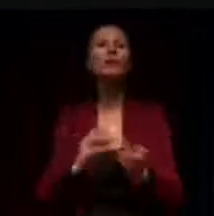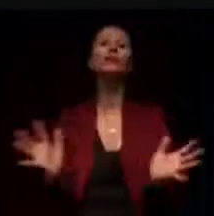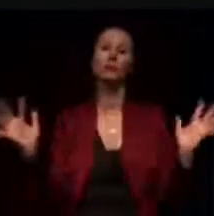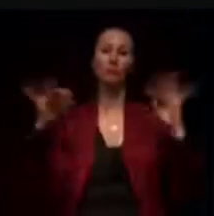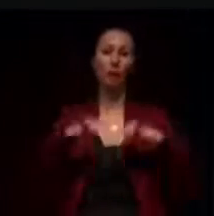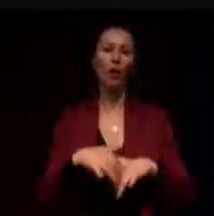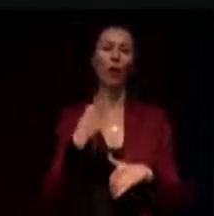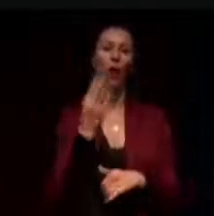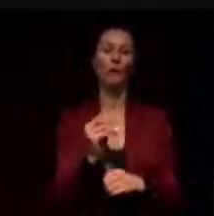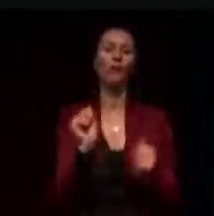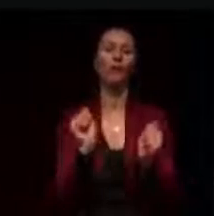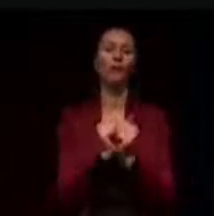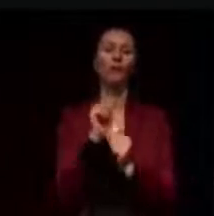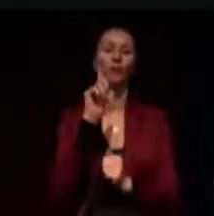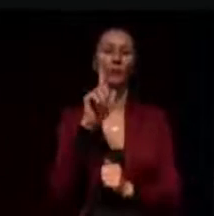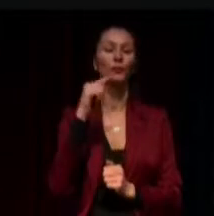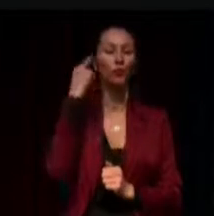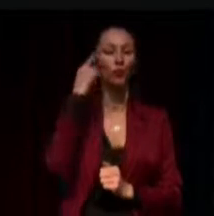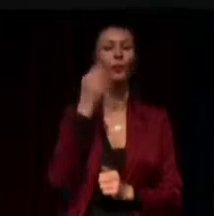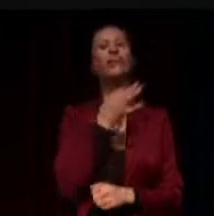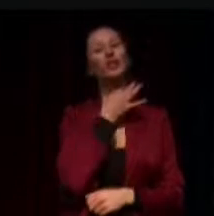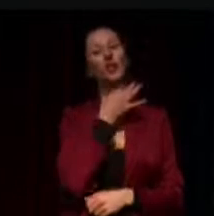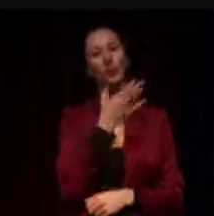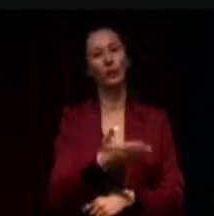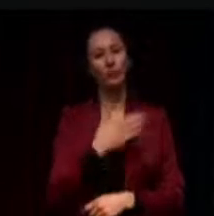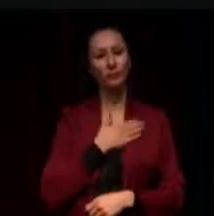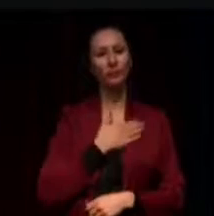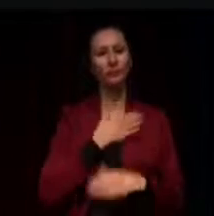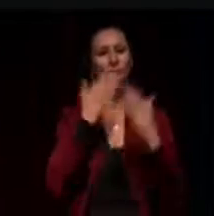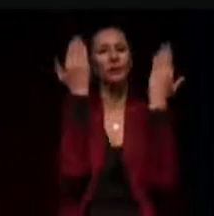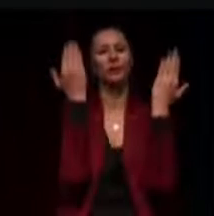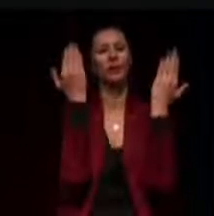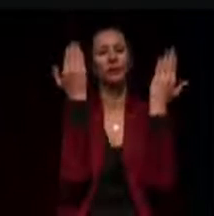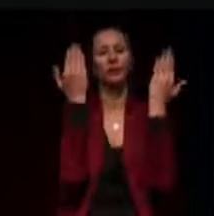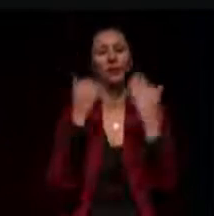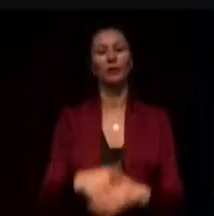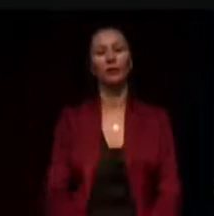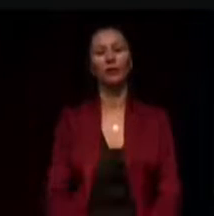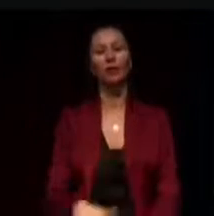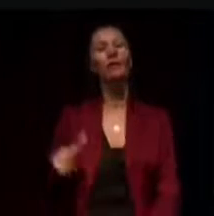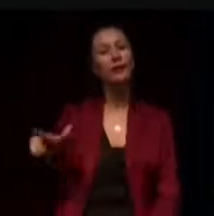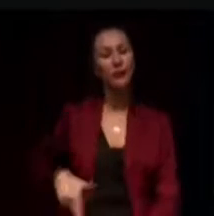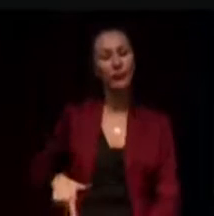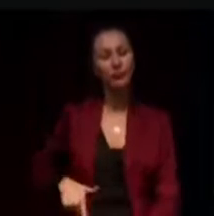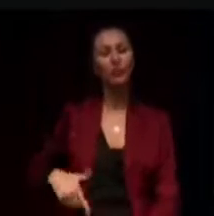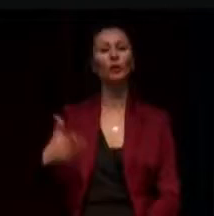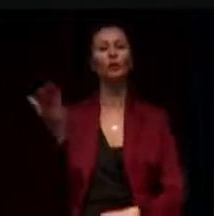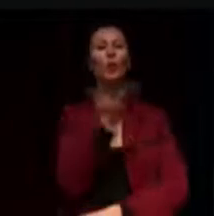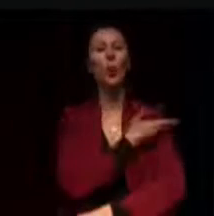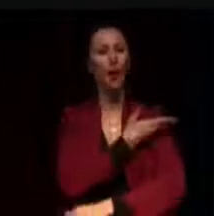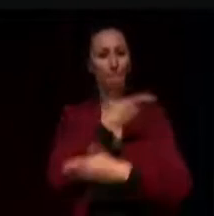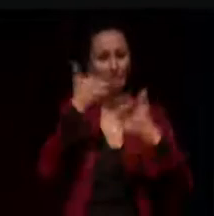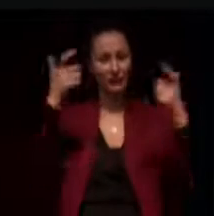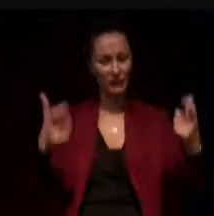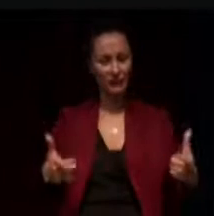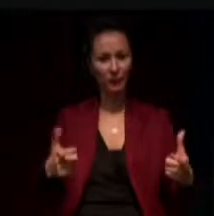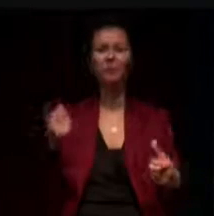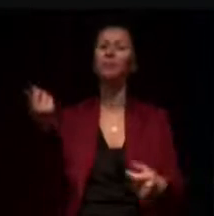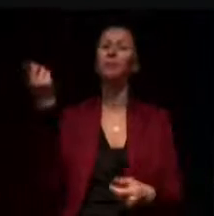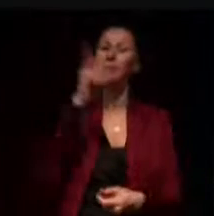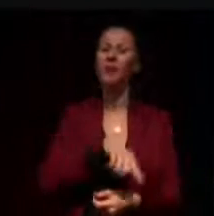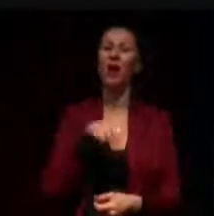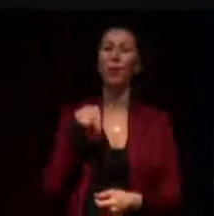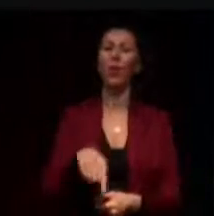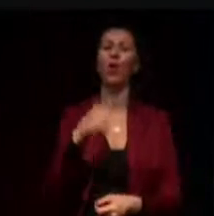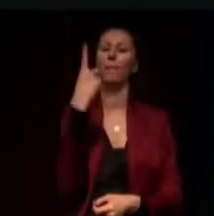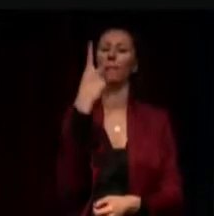olacağız diye düşünüyorum. Teşekkür ederim. Evet. İnşallah İzmir'imiz, ülkemiz bir daha böyle